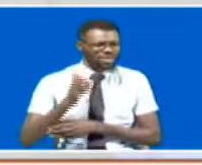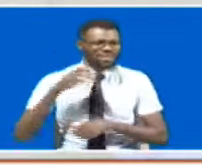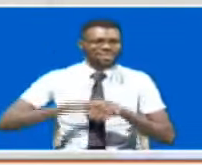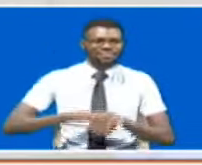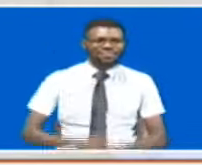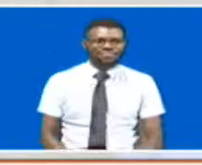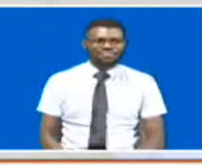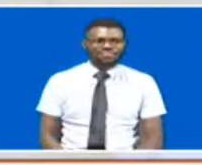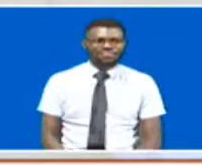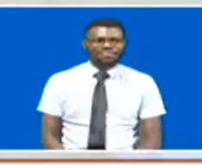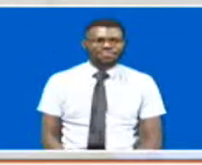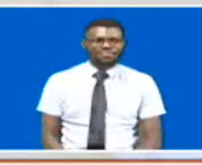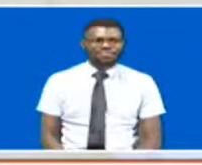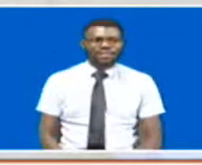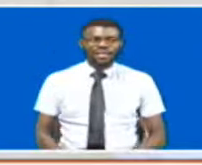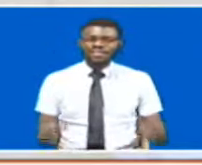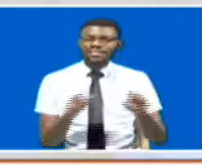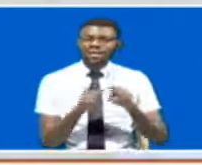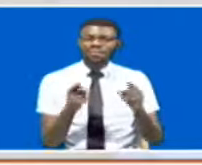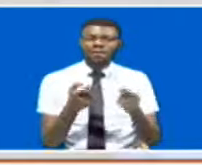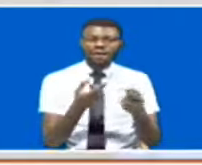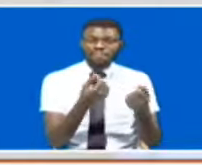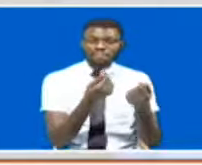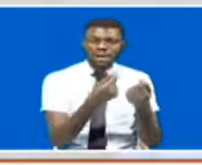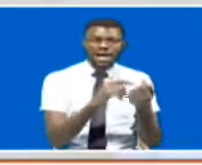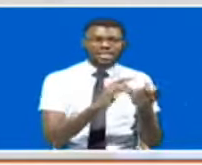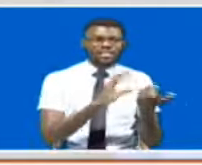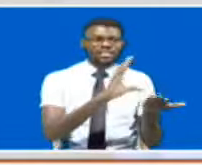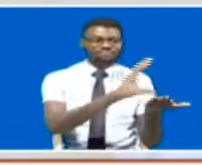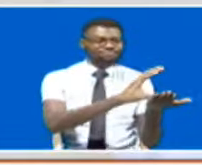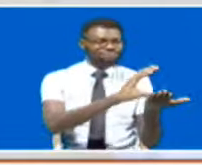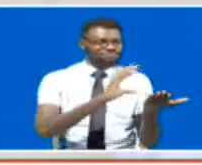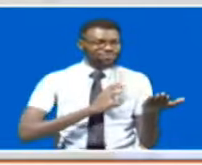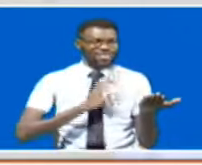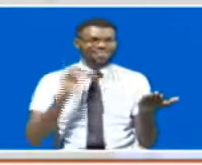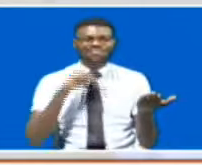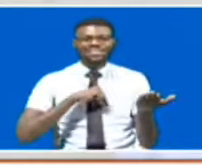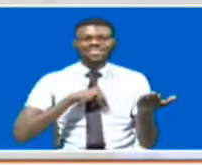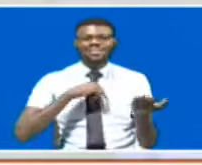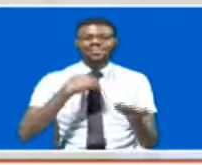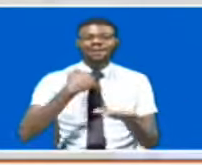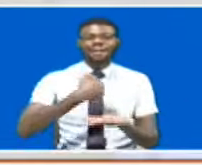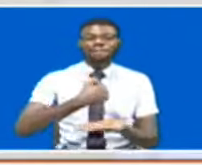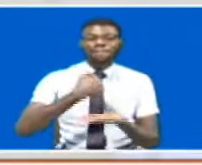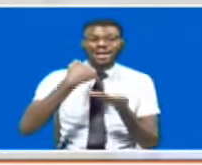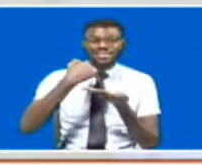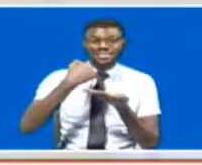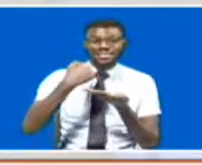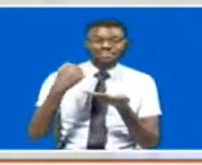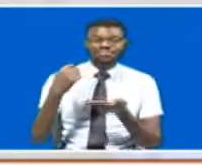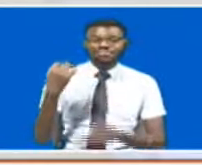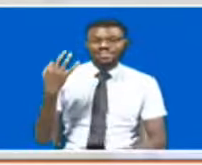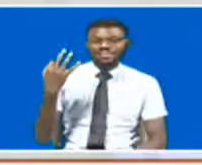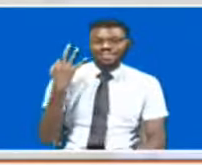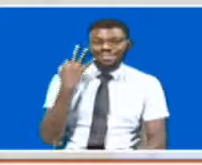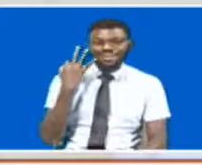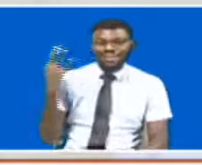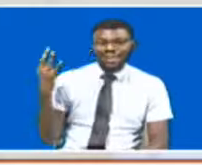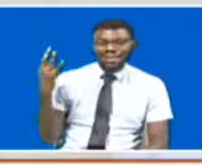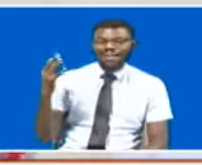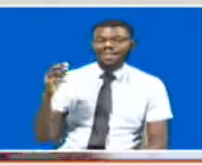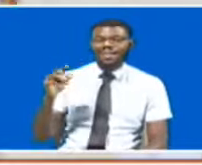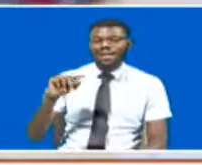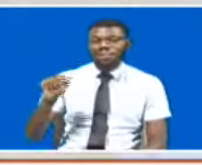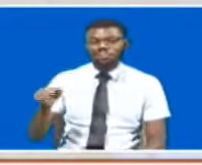Number one, kuna pesa ametupatia kwa hii budget 300 million ambaye itakuja